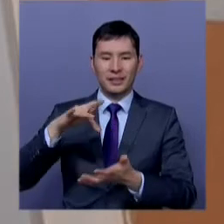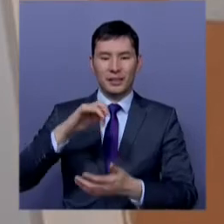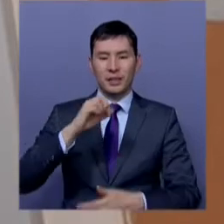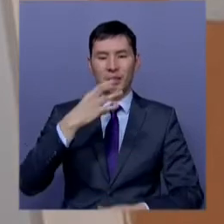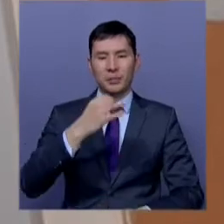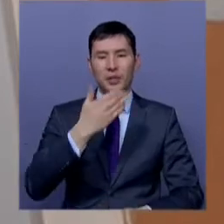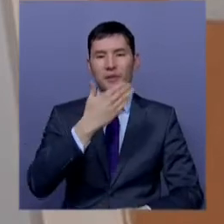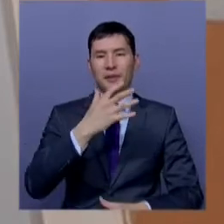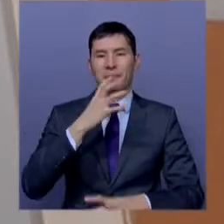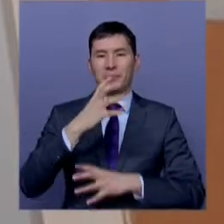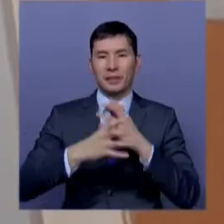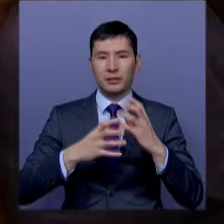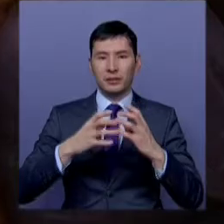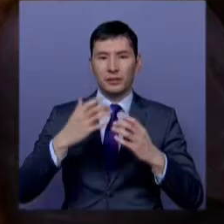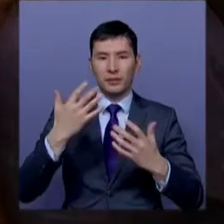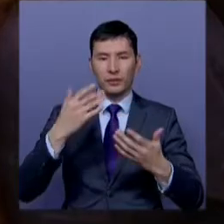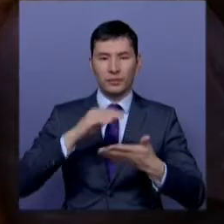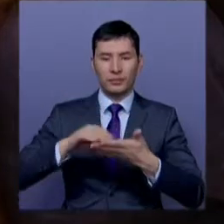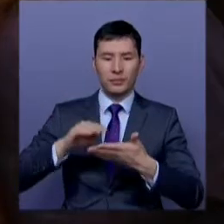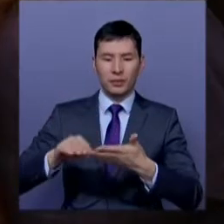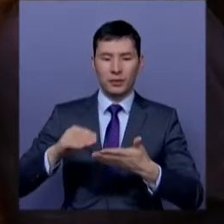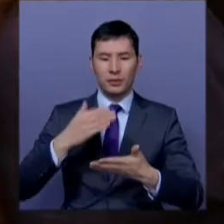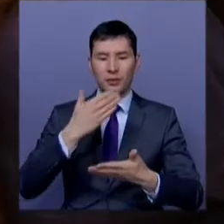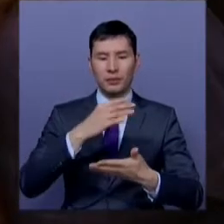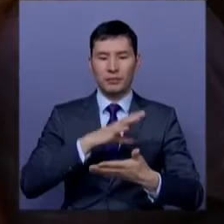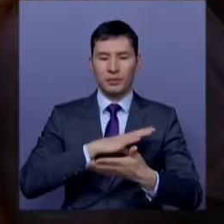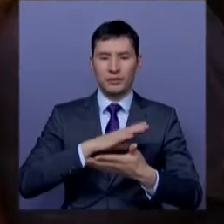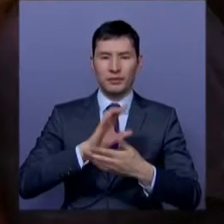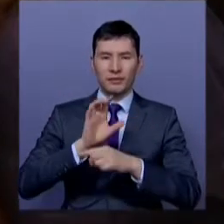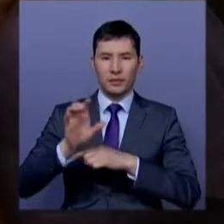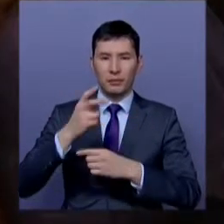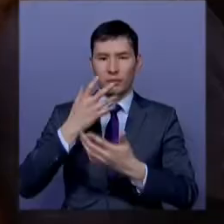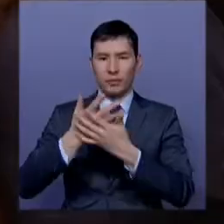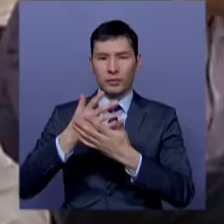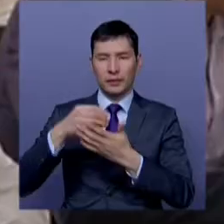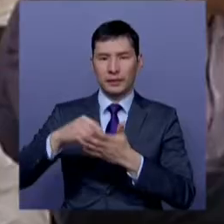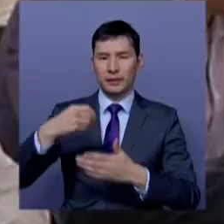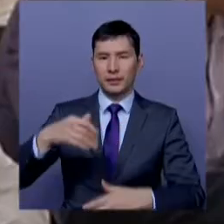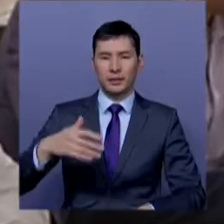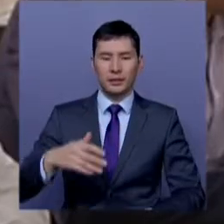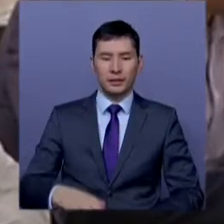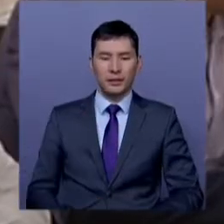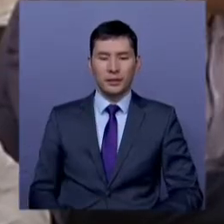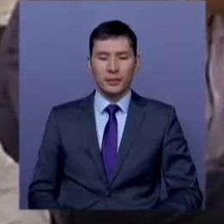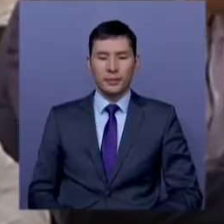әлемі кітаптар мен қолжазбалар көрмесіне Абайдың Жидебай Бөрілі қорық музейінен құнды еңбектер